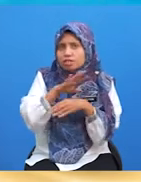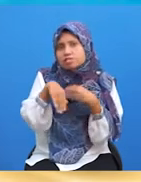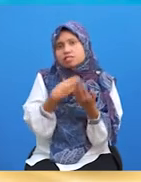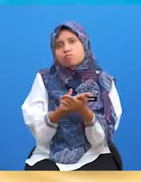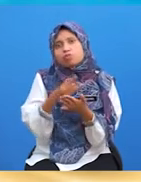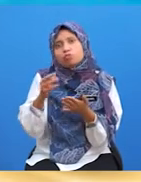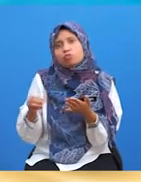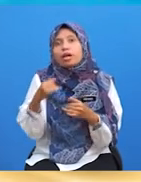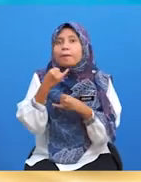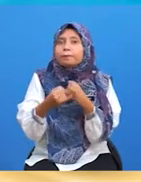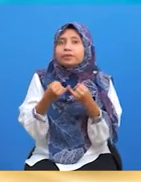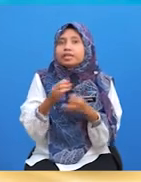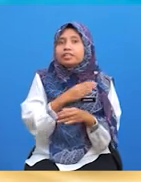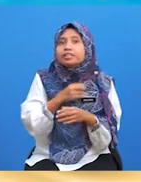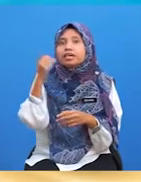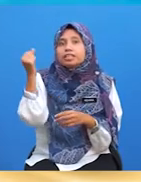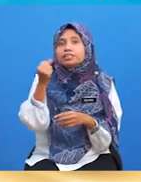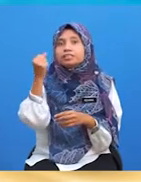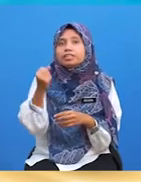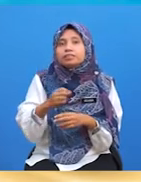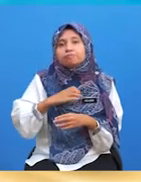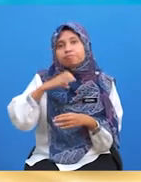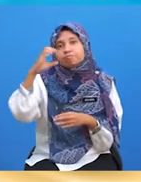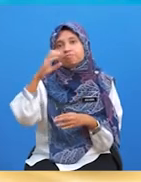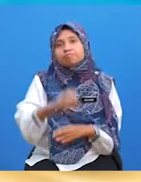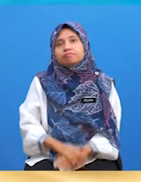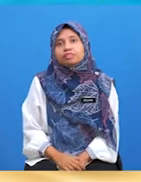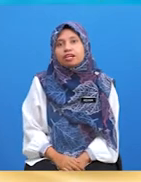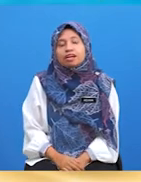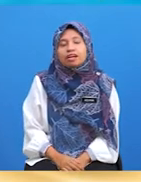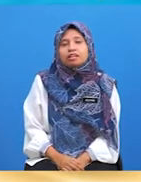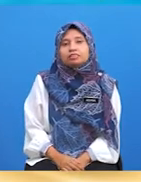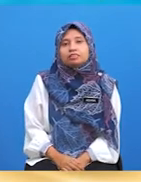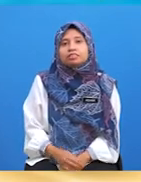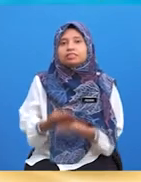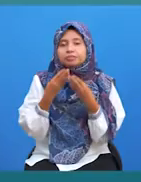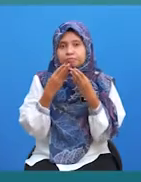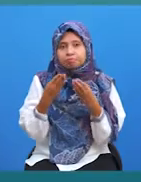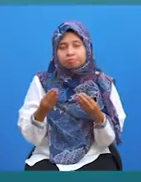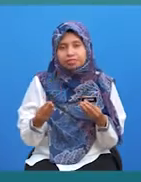berjaya dan sentiasa cemerlang. Sekian, terima kasih.